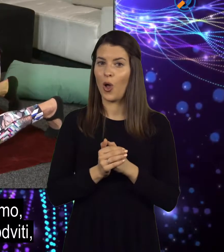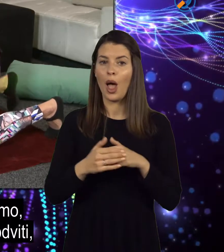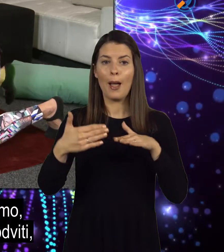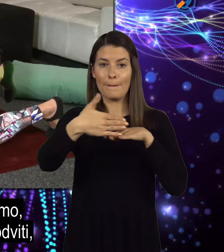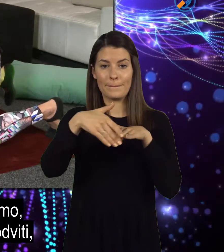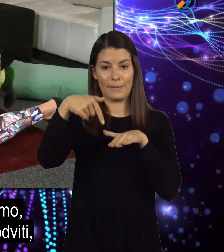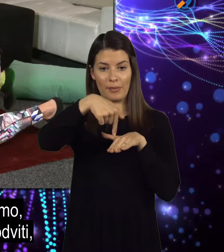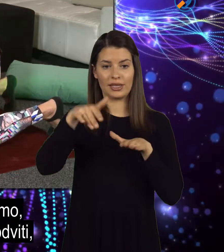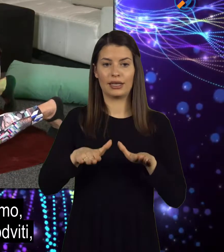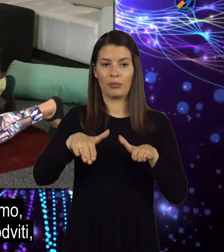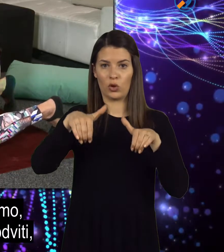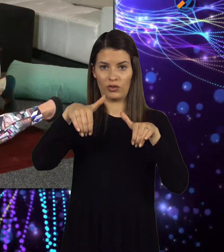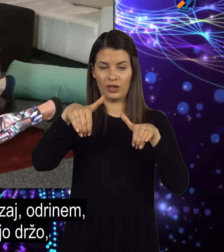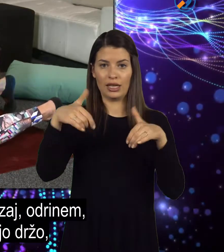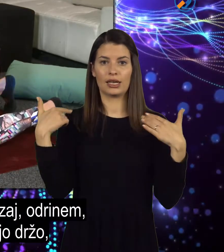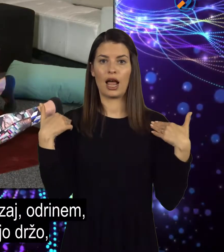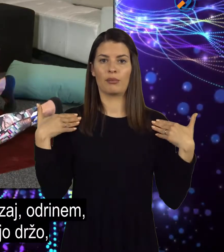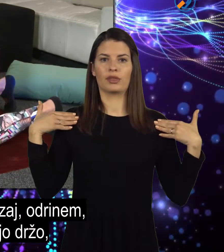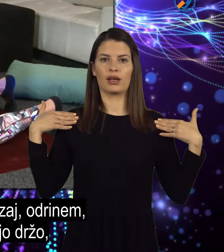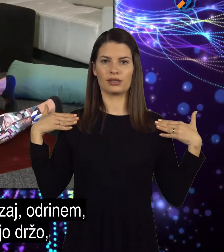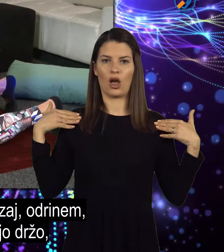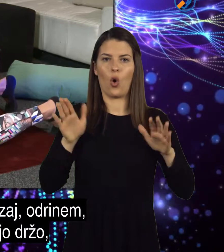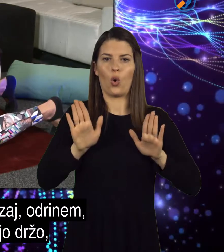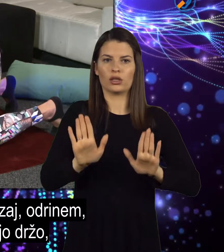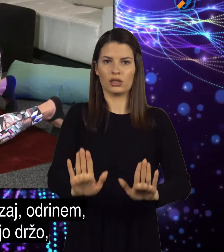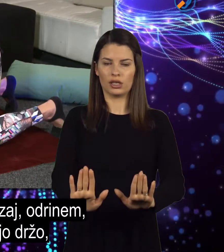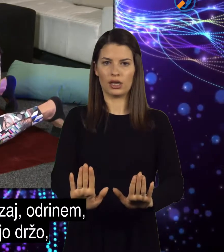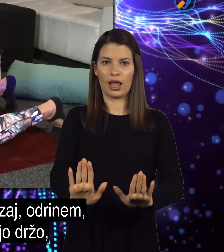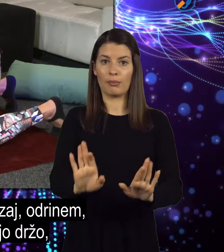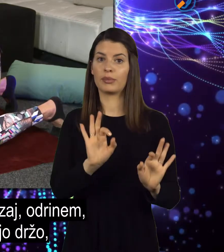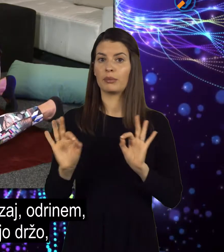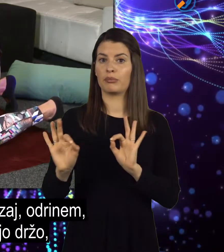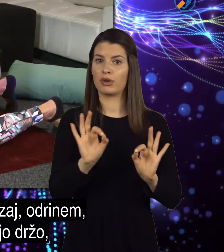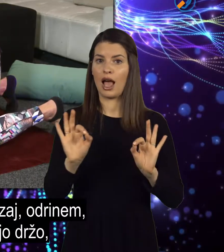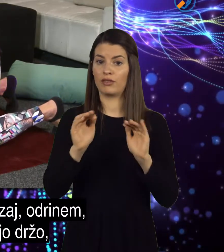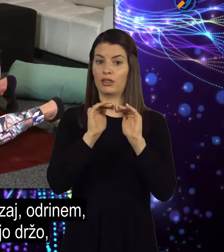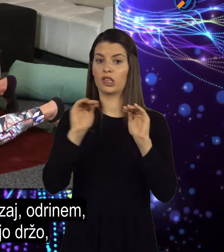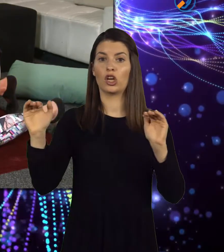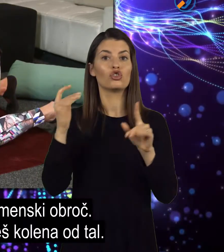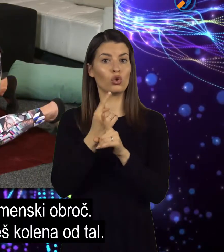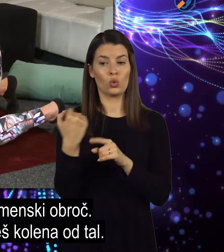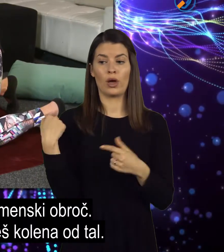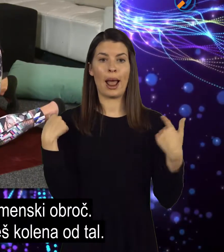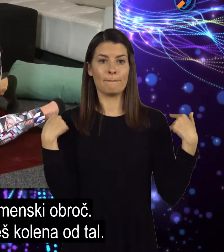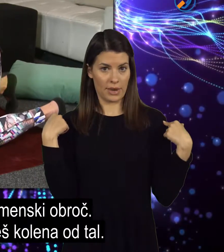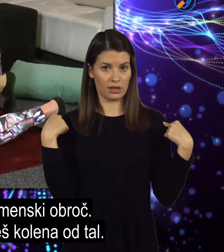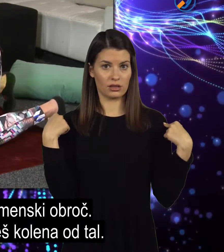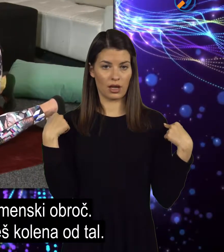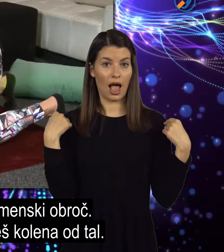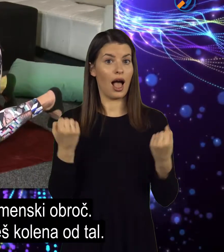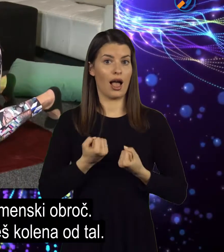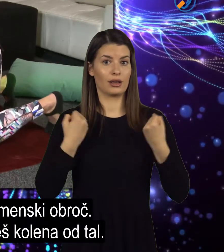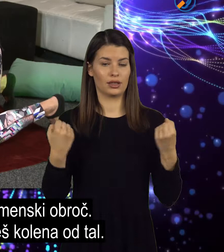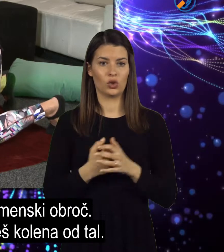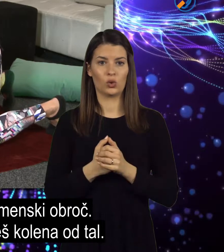Nadaljujemo, prsti so spodviti, rame popravim nazaj, odrinem, popravim svojo držo, da je aktiven tudi ramenski